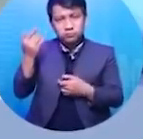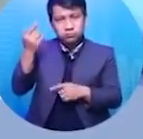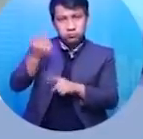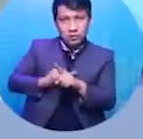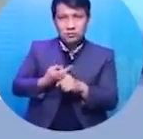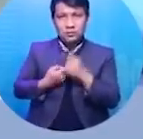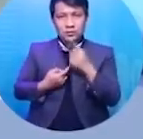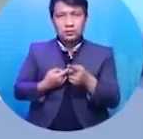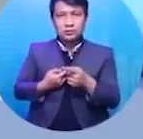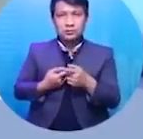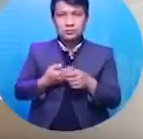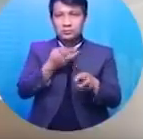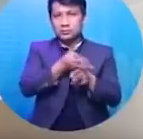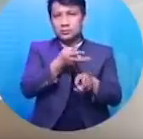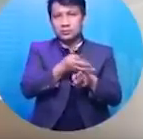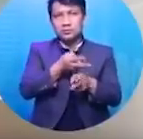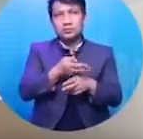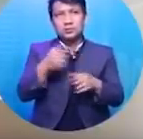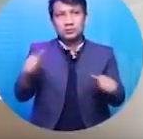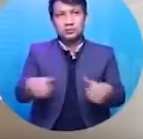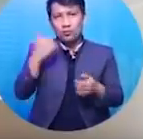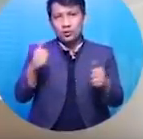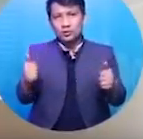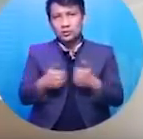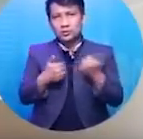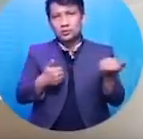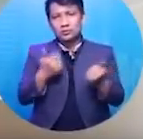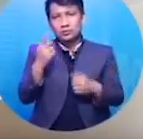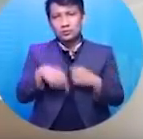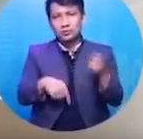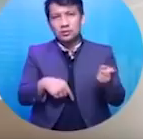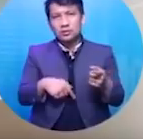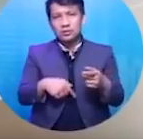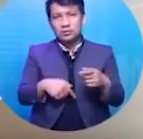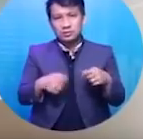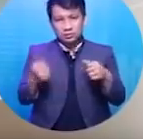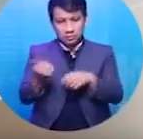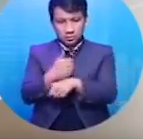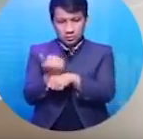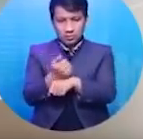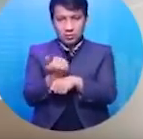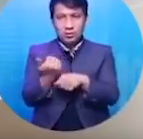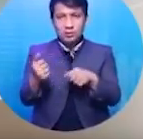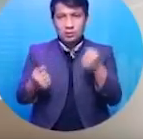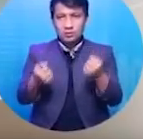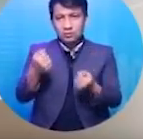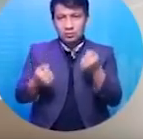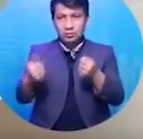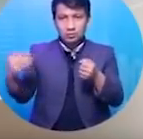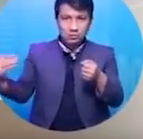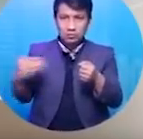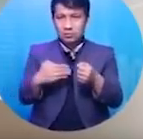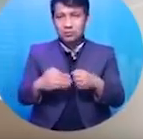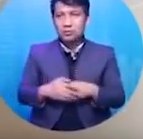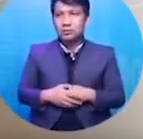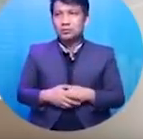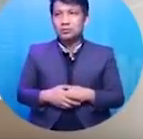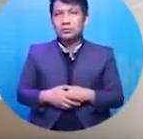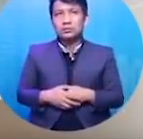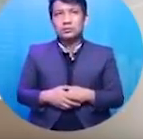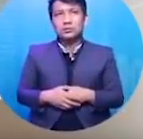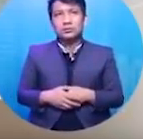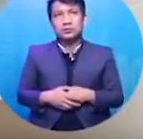po akong nagbantay dyan sa ospital. Ba't siya na-aksidente, ma'am? Nabangga po yung ambulansya na pinadinadrive niya. Nako po.